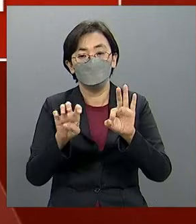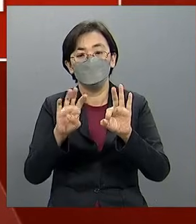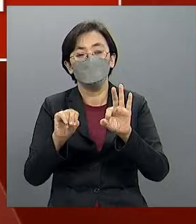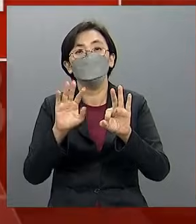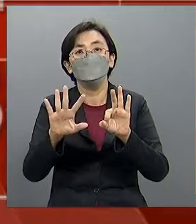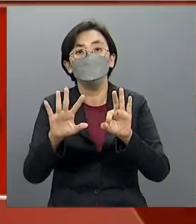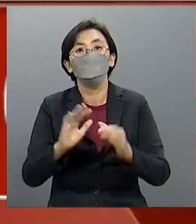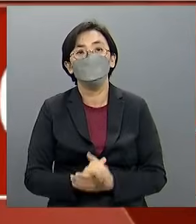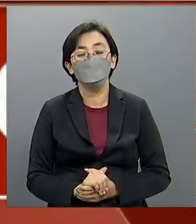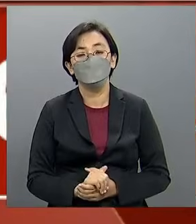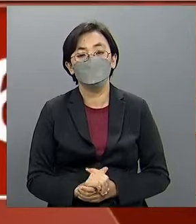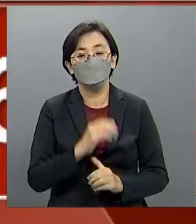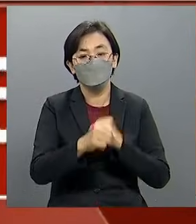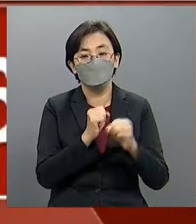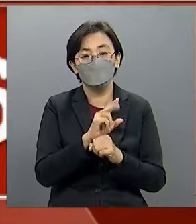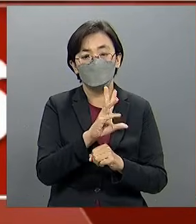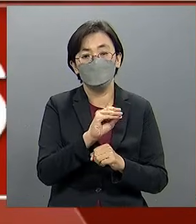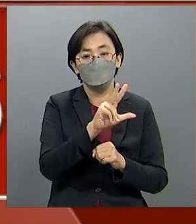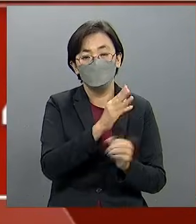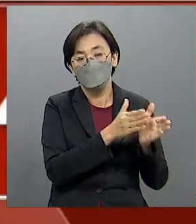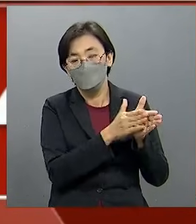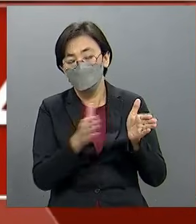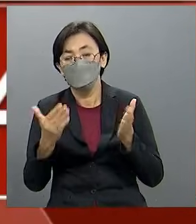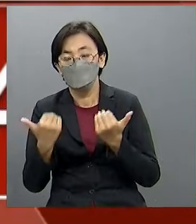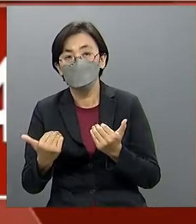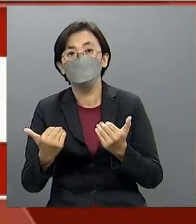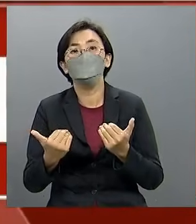ต่ปี2563เพิ่มเป็น